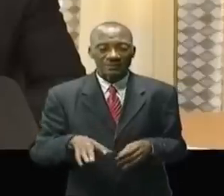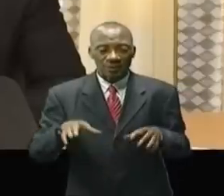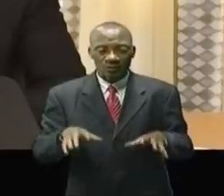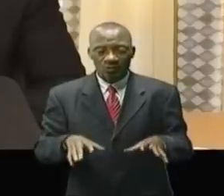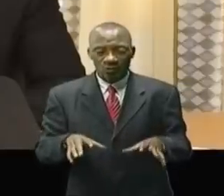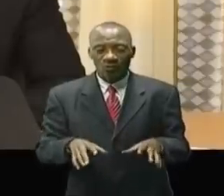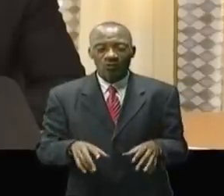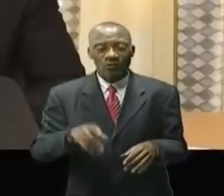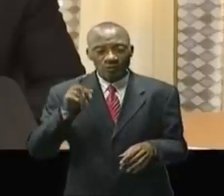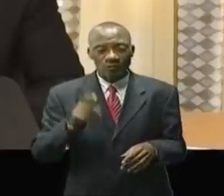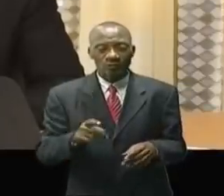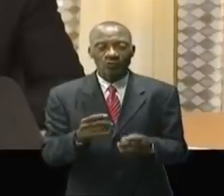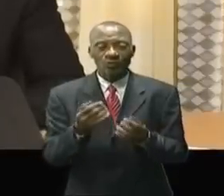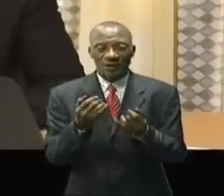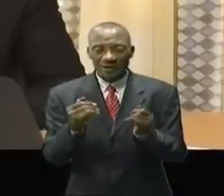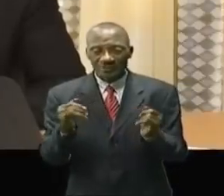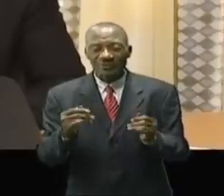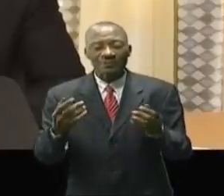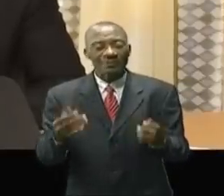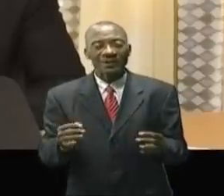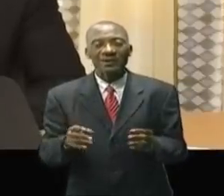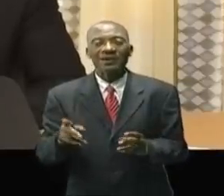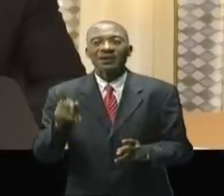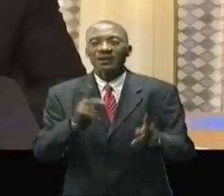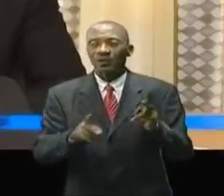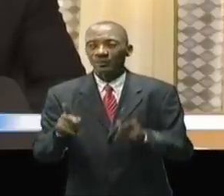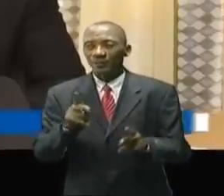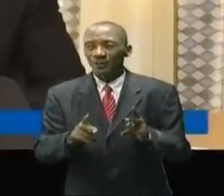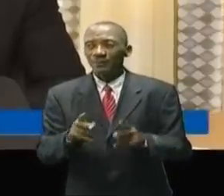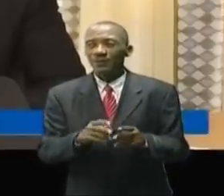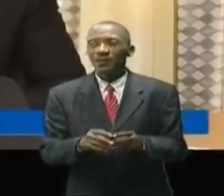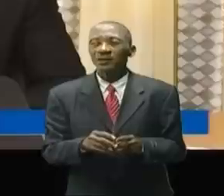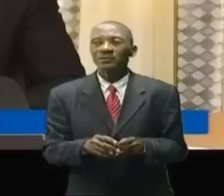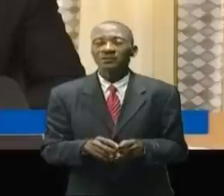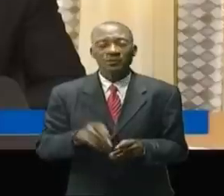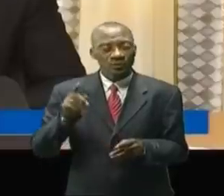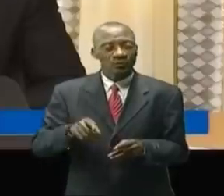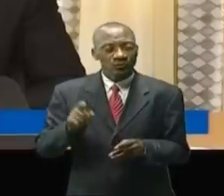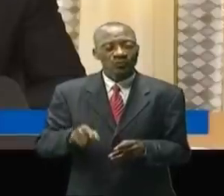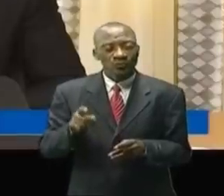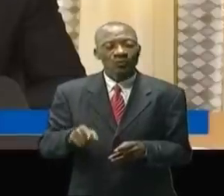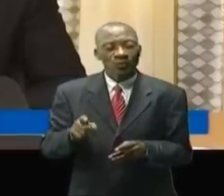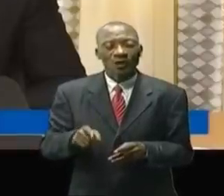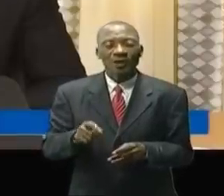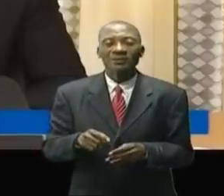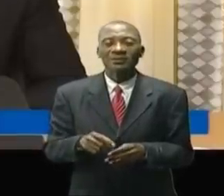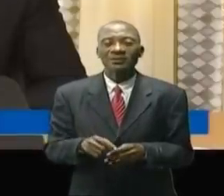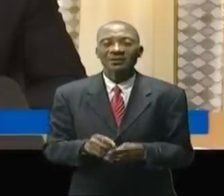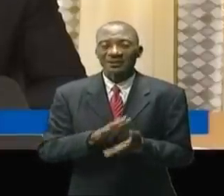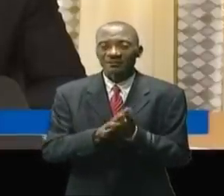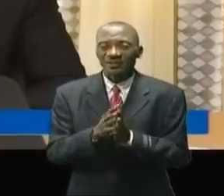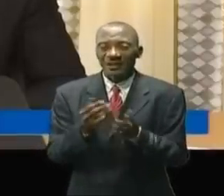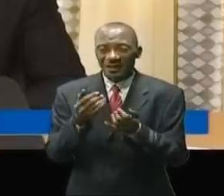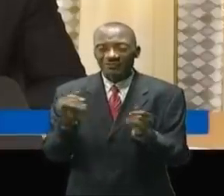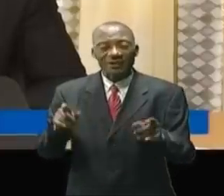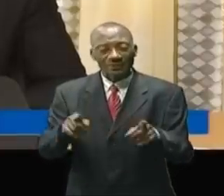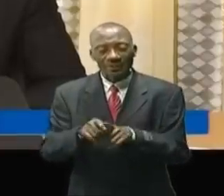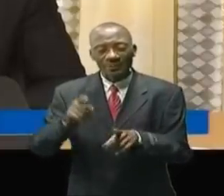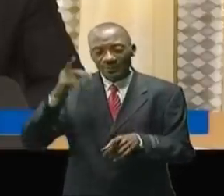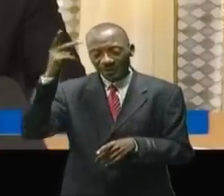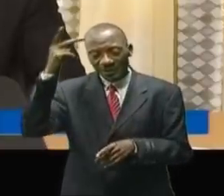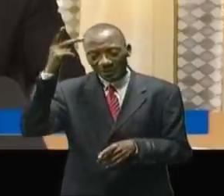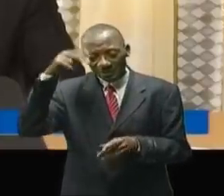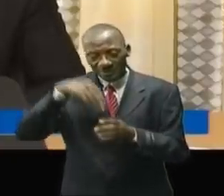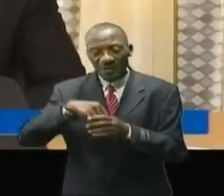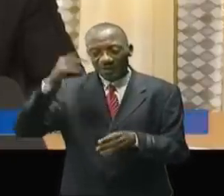États se sont construits, notre pays a sombré dans des crises politiques principalement qui n'ont pas permis